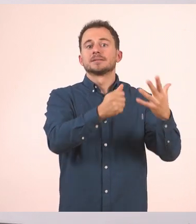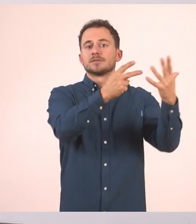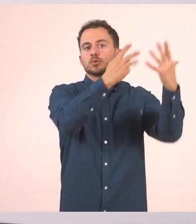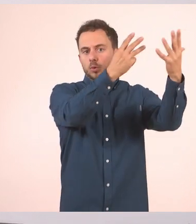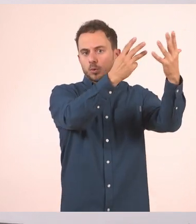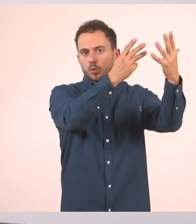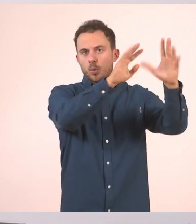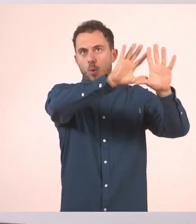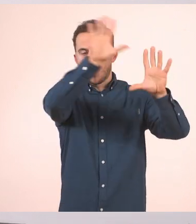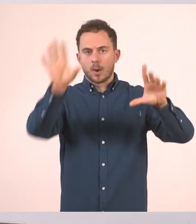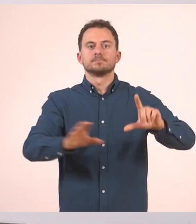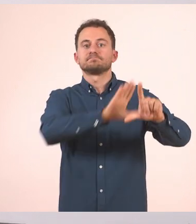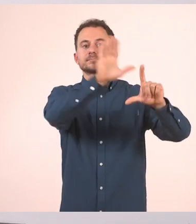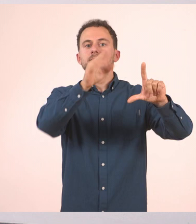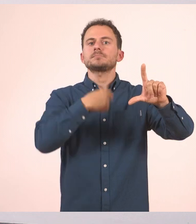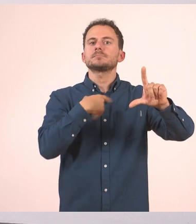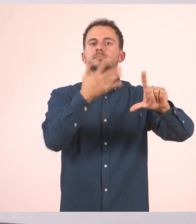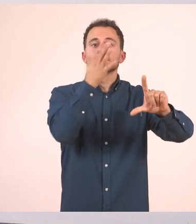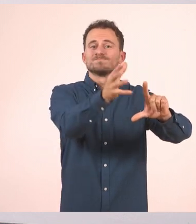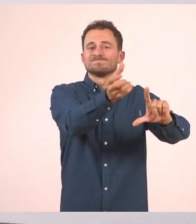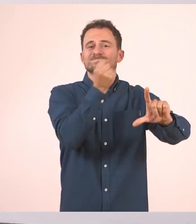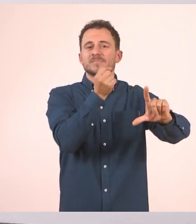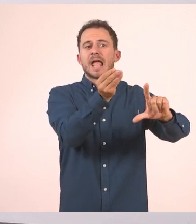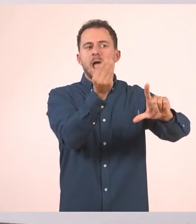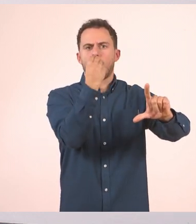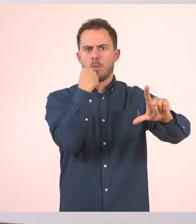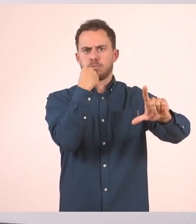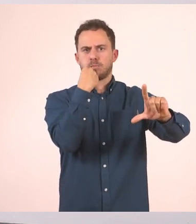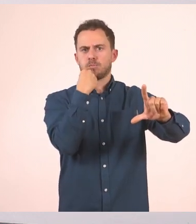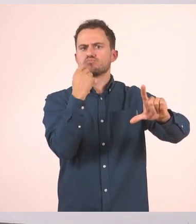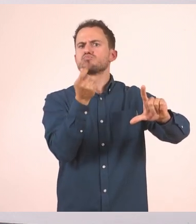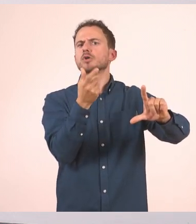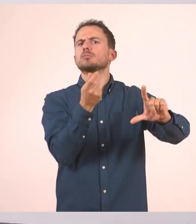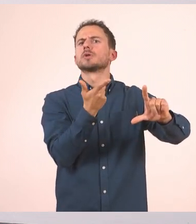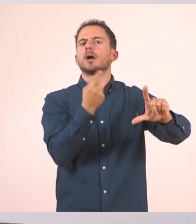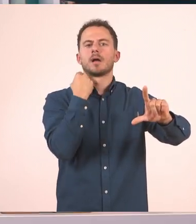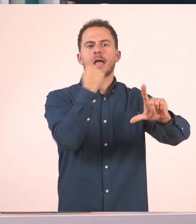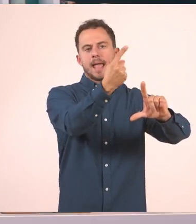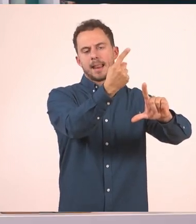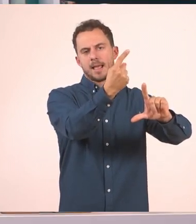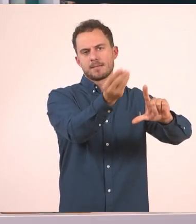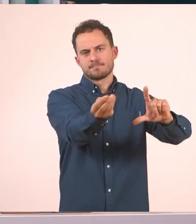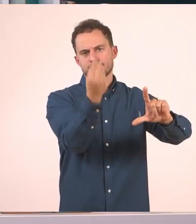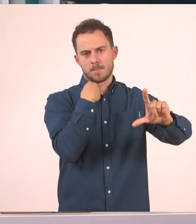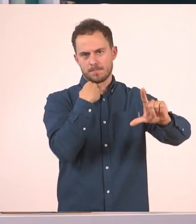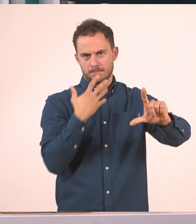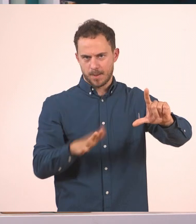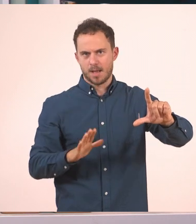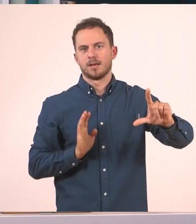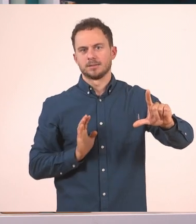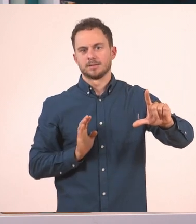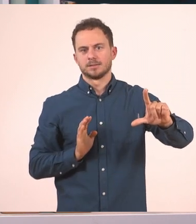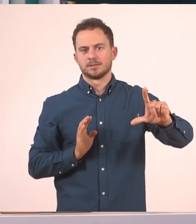Και επιλέγω ένα. Έφαγα ένα κομμάτι. Το είδατε. Ένα